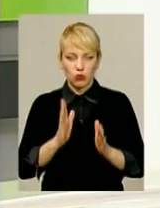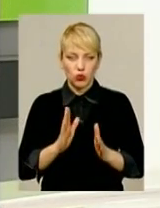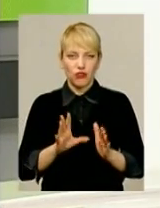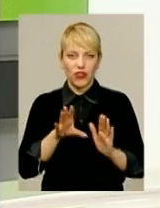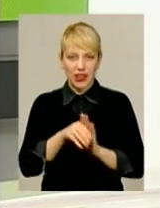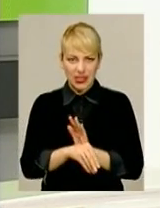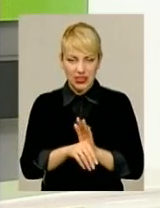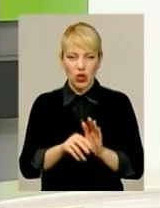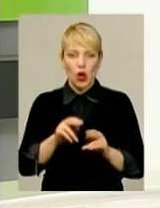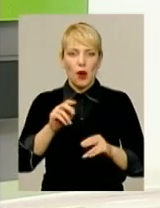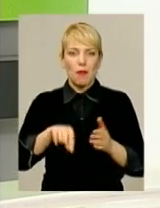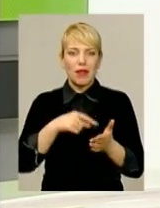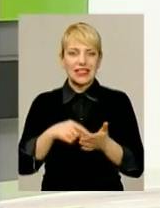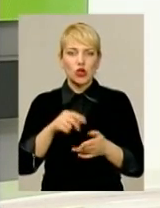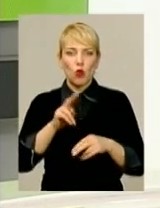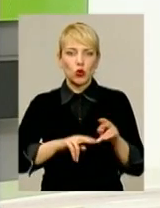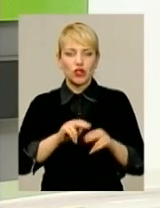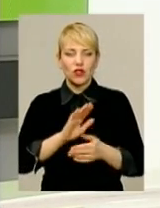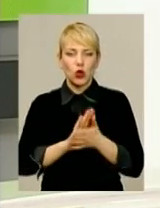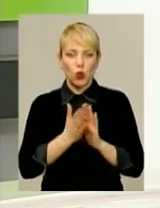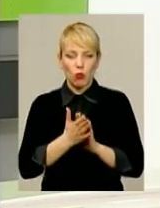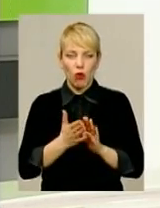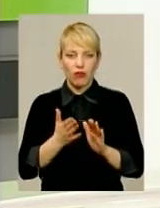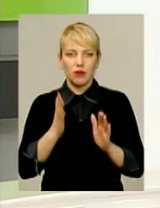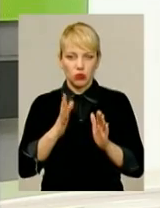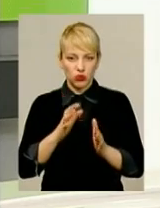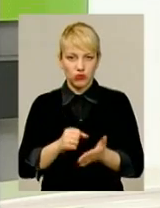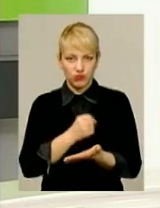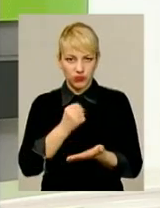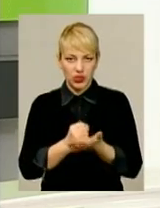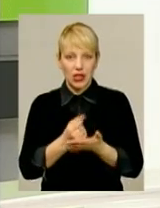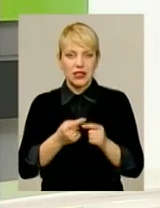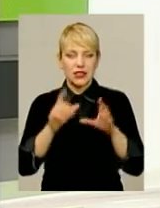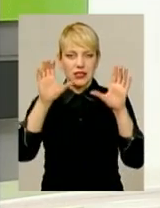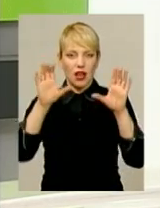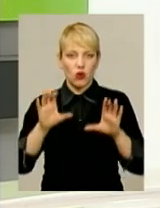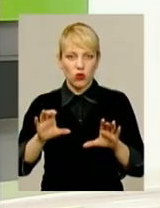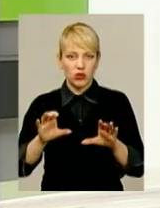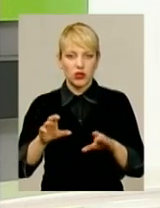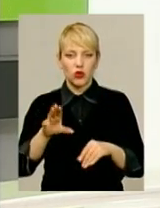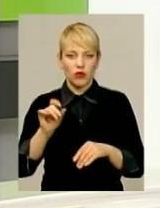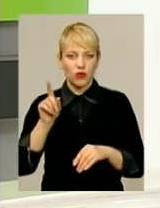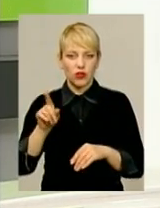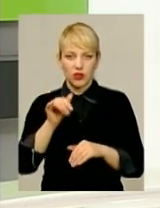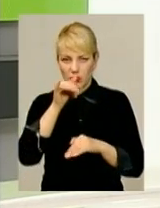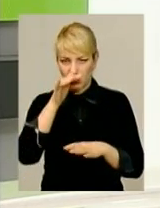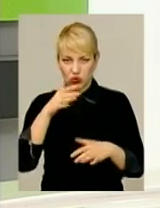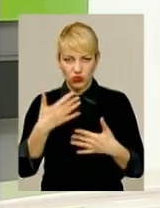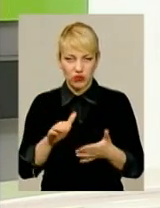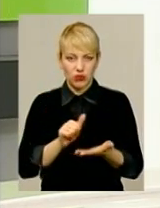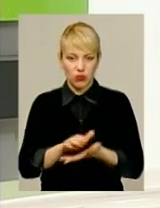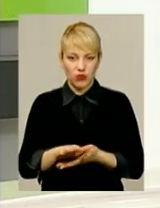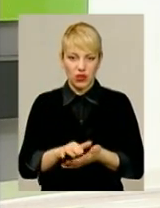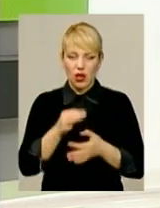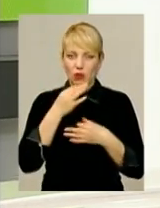обмеження, як зобов'язання, містобудівні умови і обмеження – це закон. Це Конституція, тому тут він вже